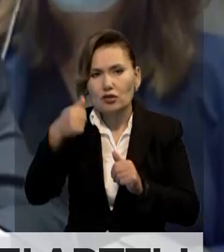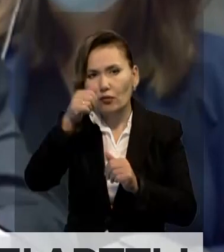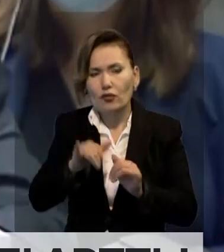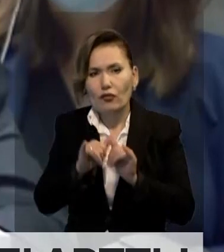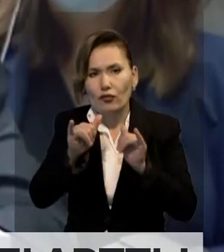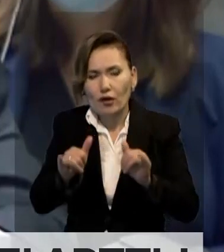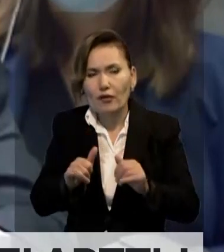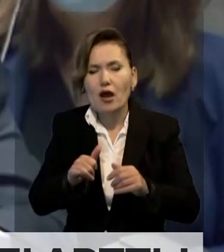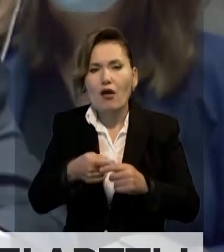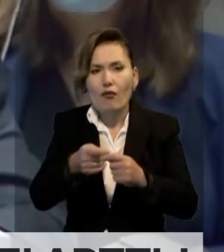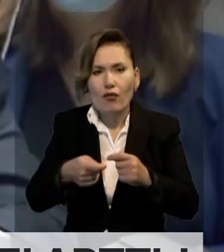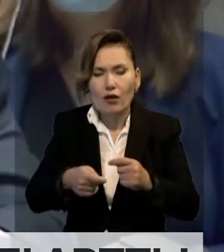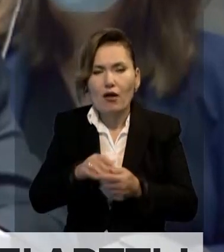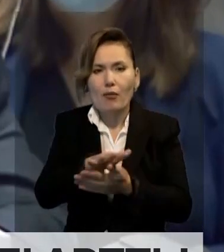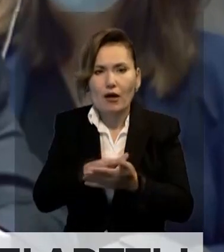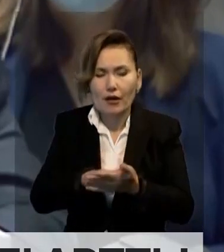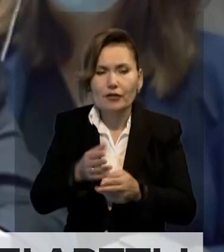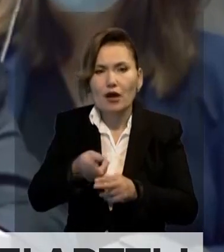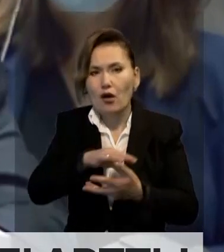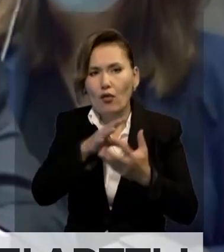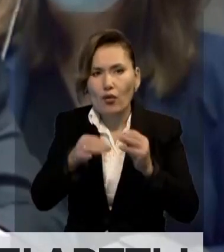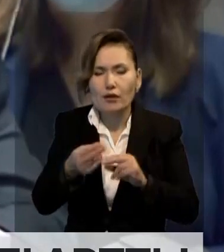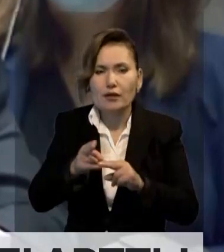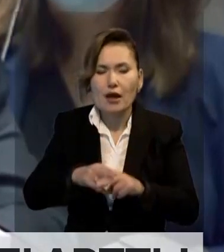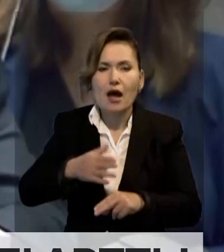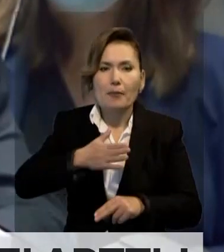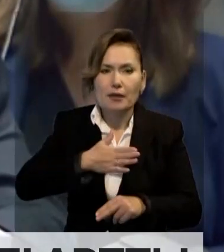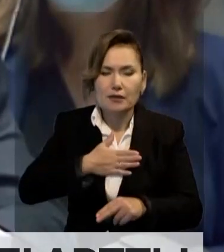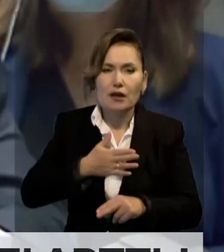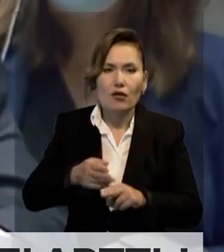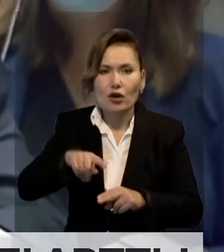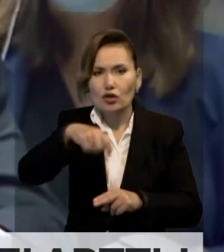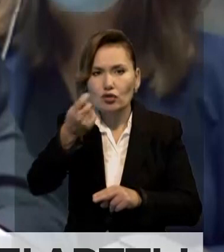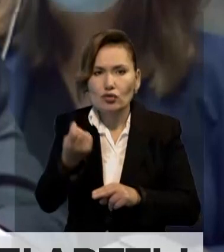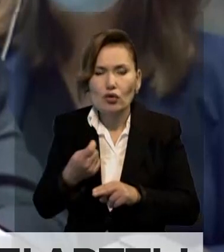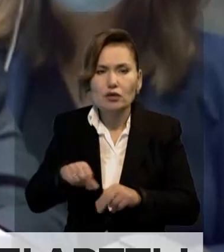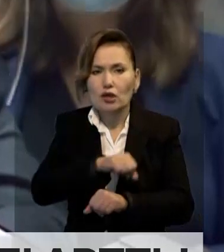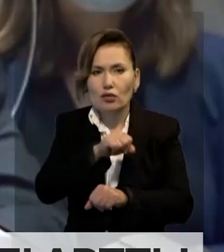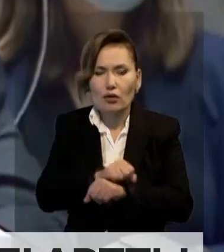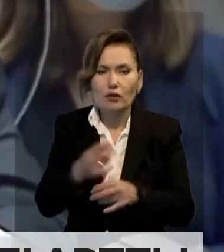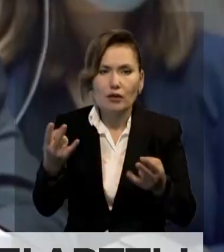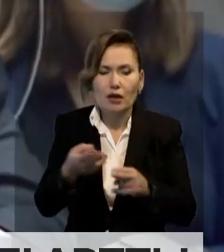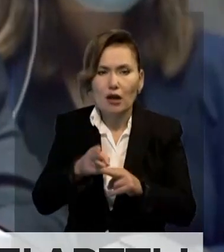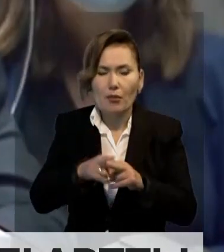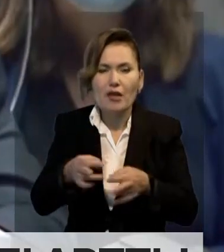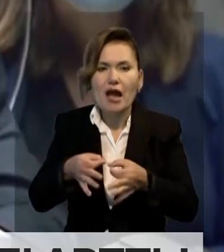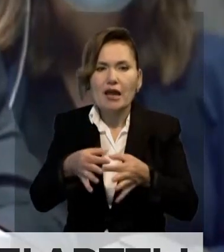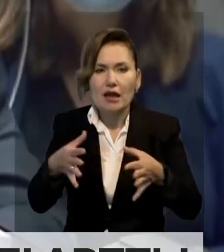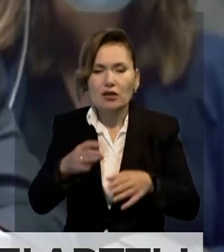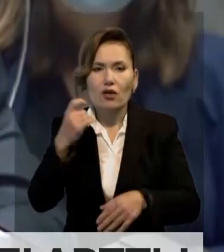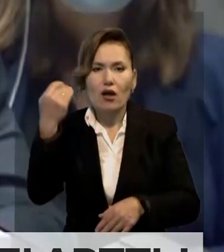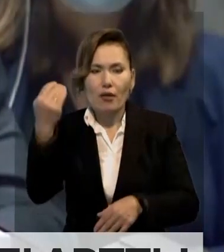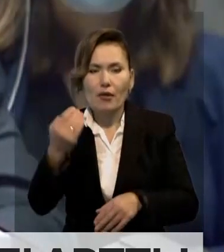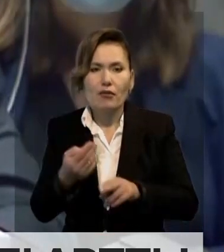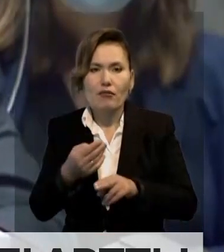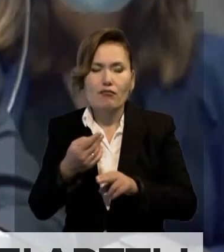барады. Сұрапыл дүниежүзілік соғыстан сақтайтын құралдар бізге дәл қазір өте қажет. Ядролық қаруға ие елдер оны бірінші